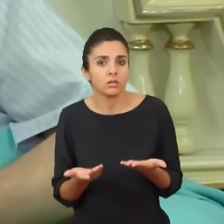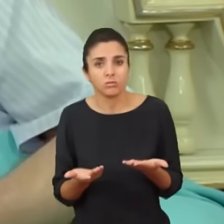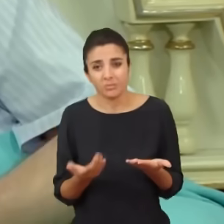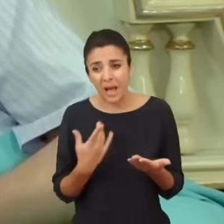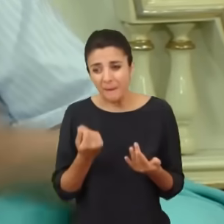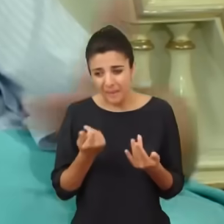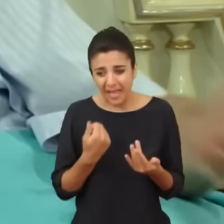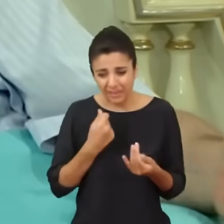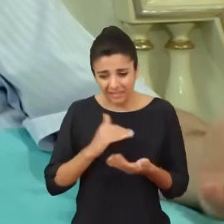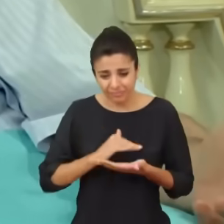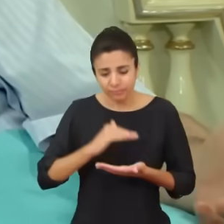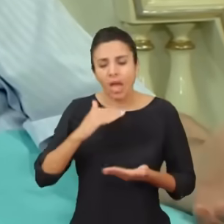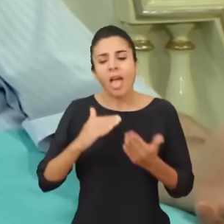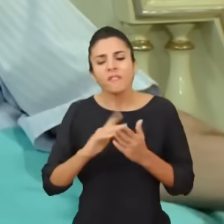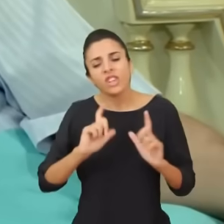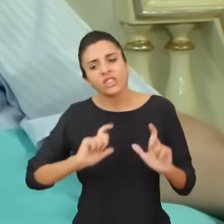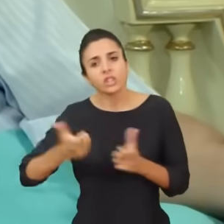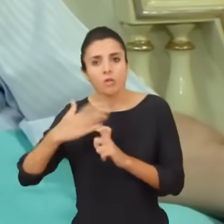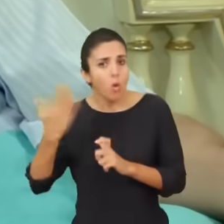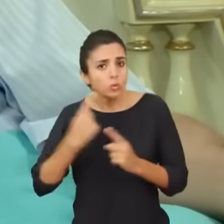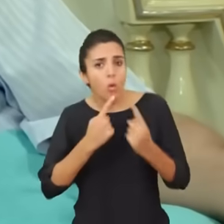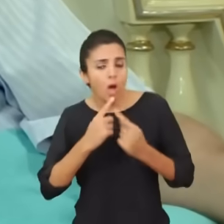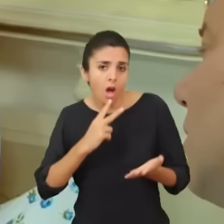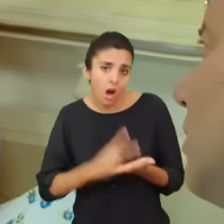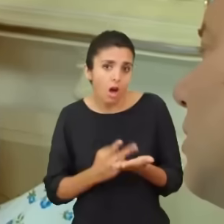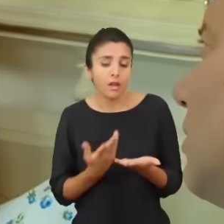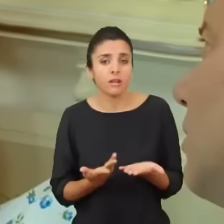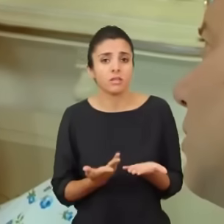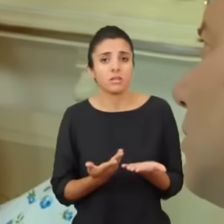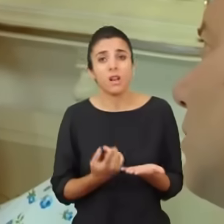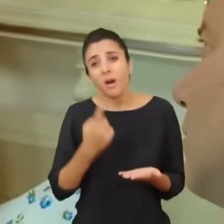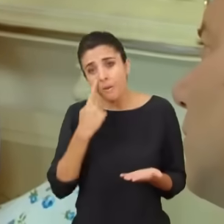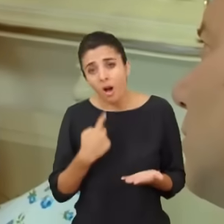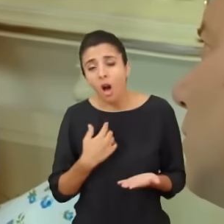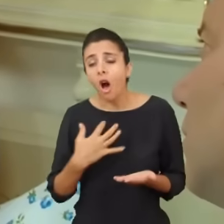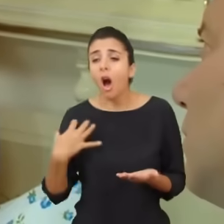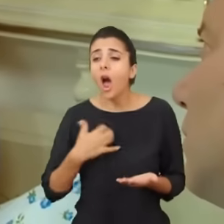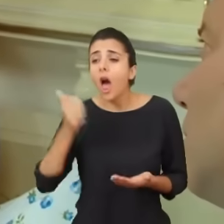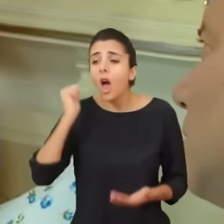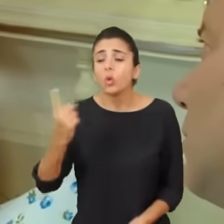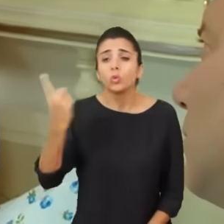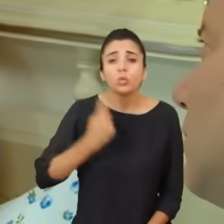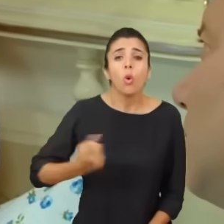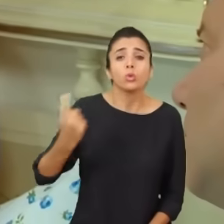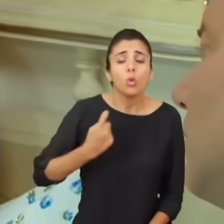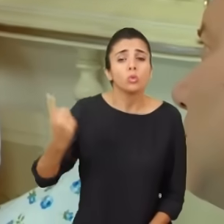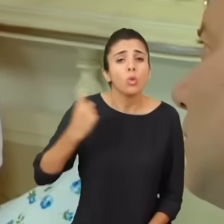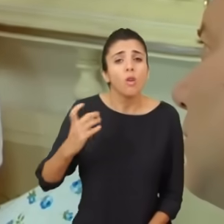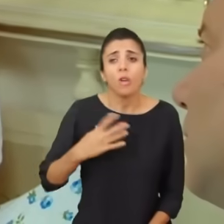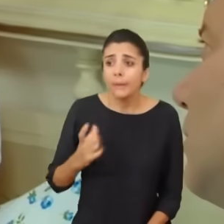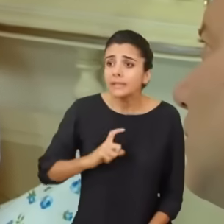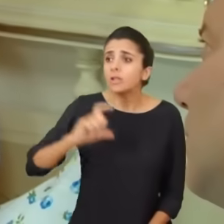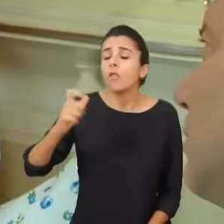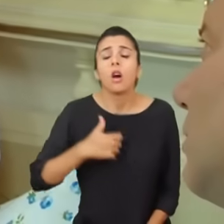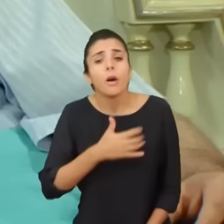Elimiz biraz bollaşsın, çıkacağız bir eve. Öyle konuştuk ya. Bak annem her gün sorup duruyor, sıkıştırıyor beni yani. Ne